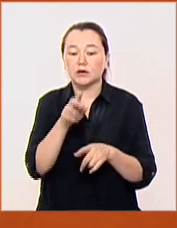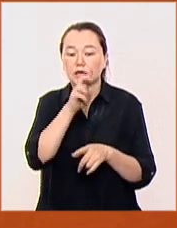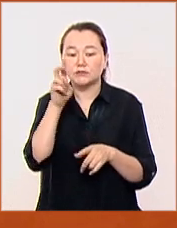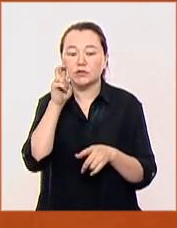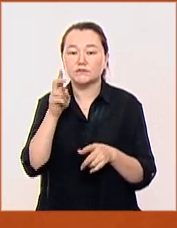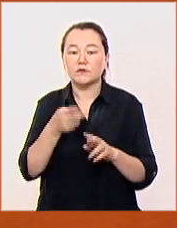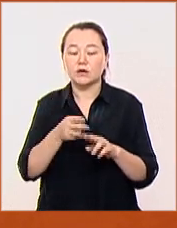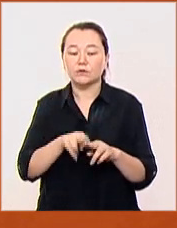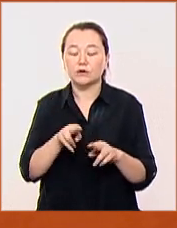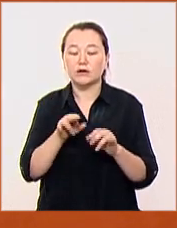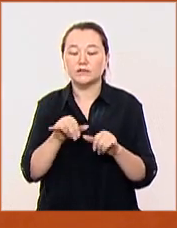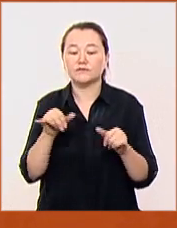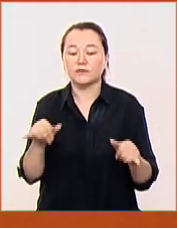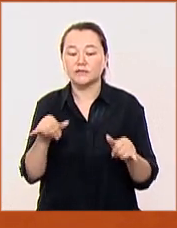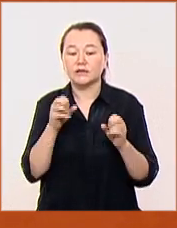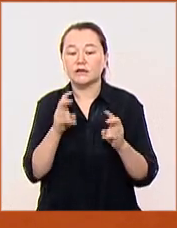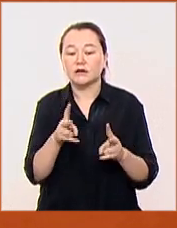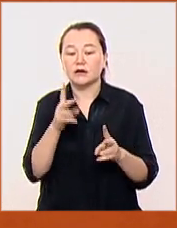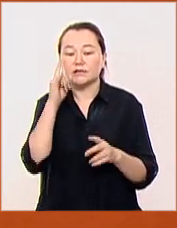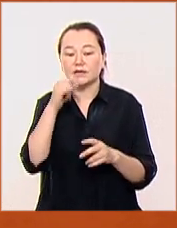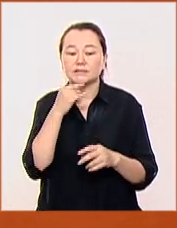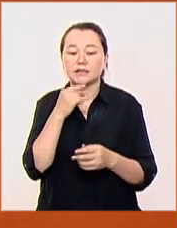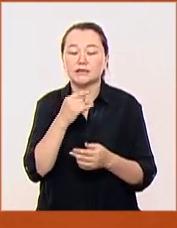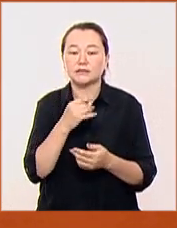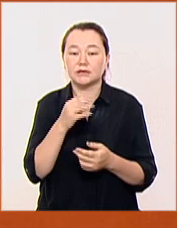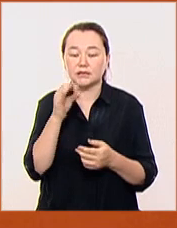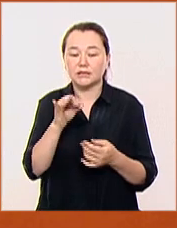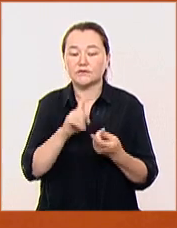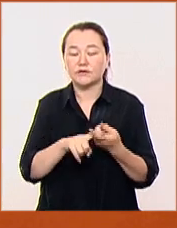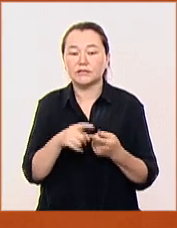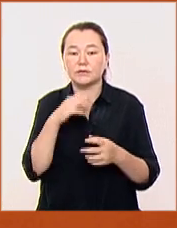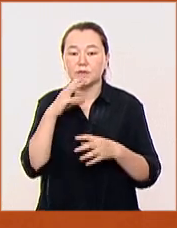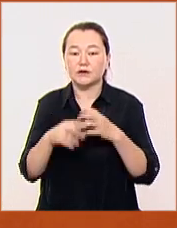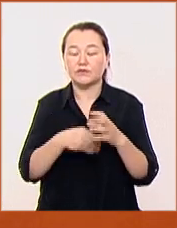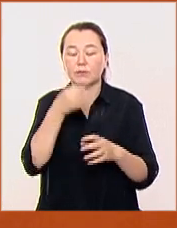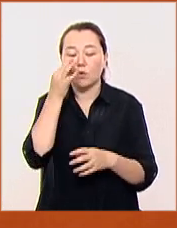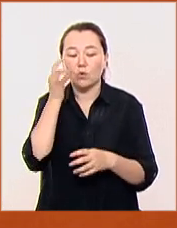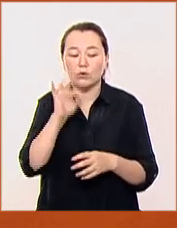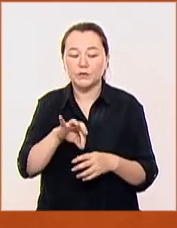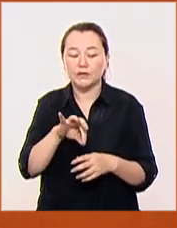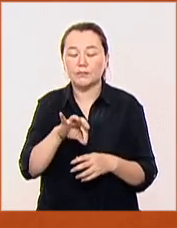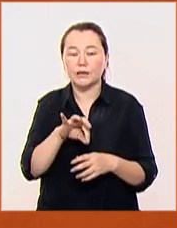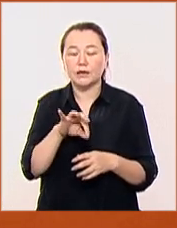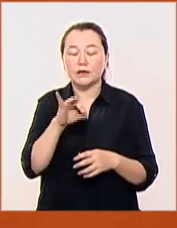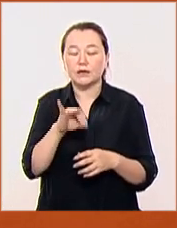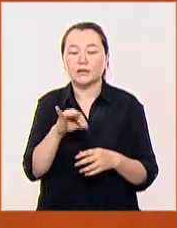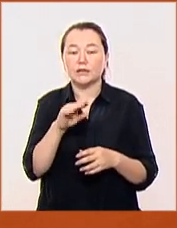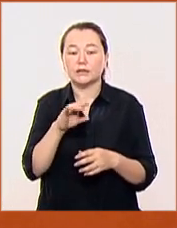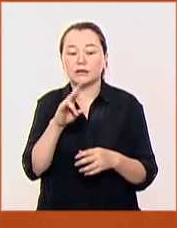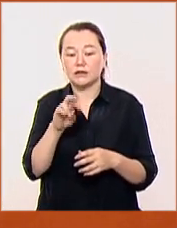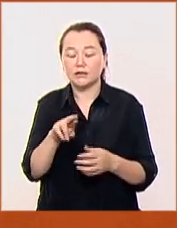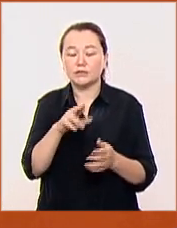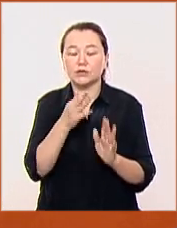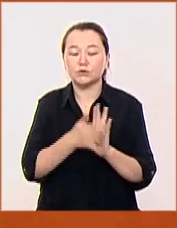государств, которые развиваются, как Казахстан, и в связи с мировым опытом и тенденцией